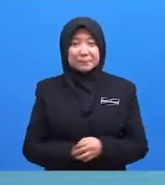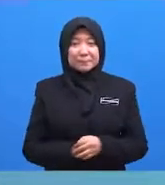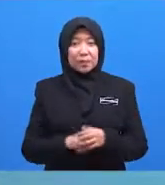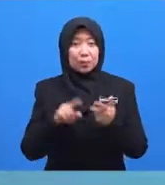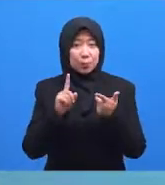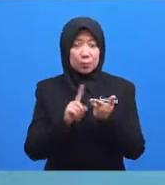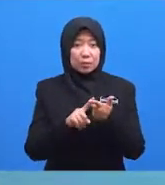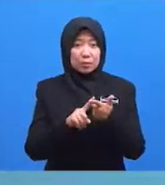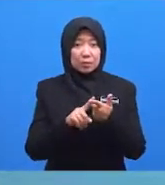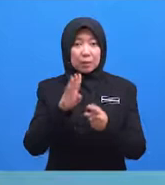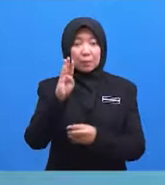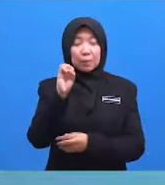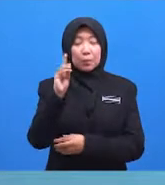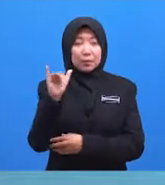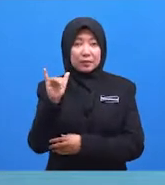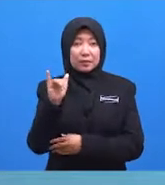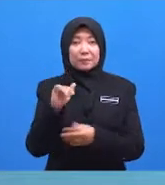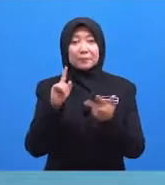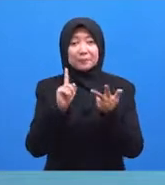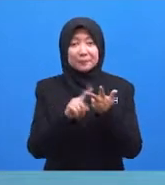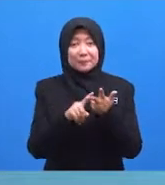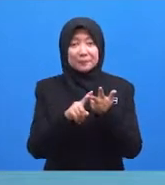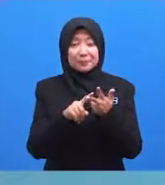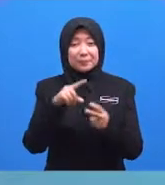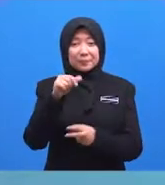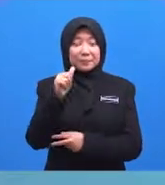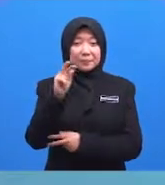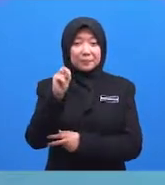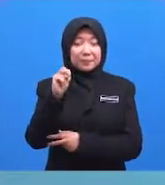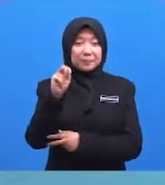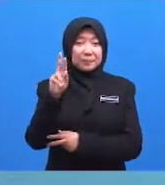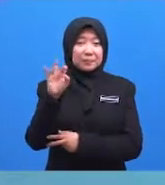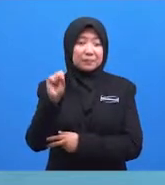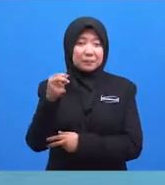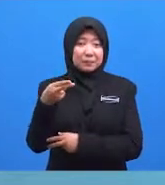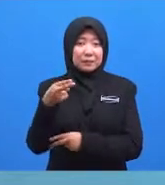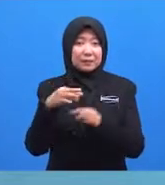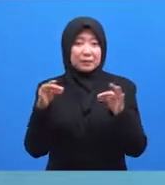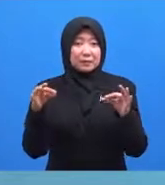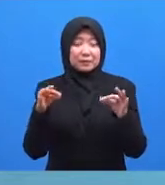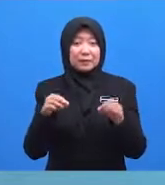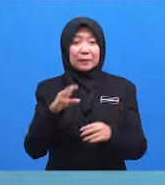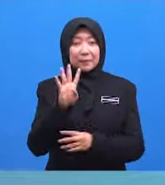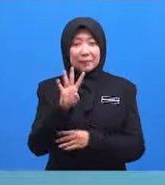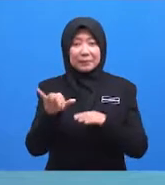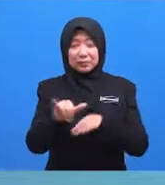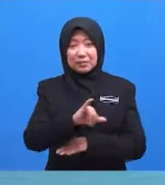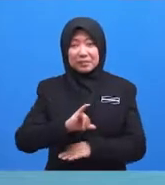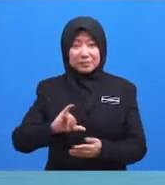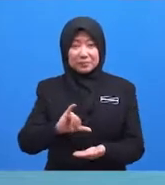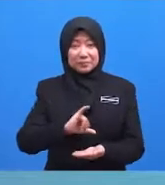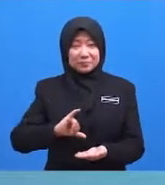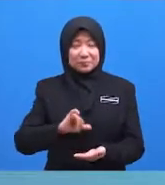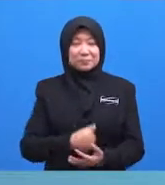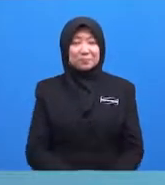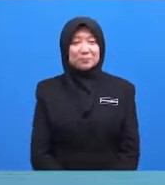kedua, body, yang ketiga, garnish, dan yang keempat, dressing. Mari